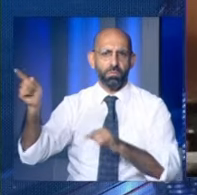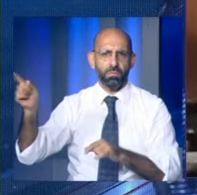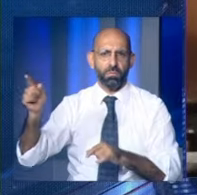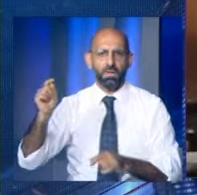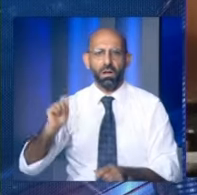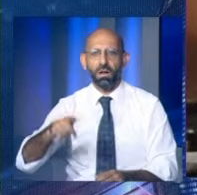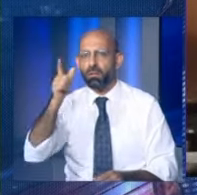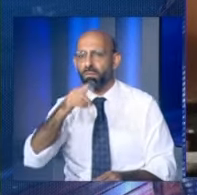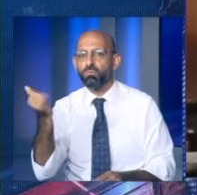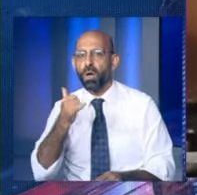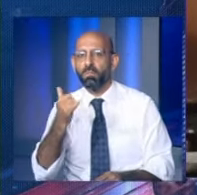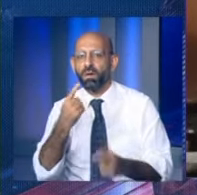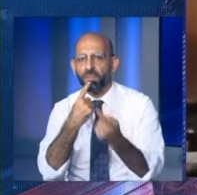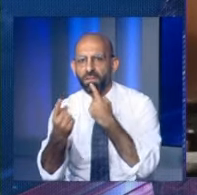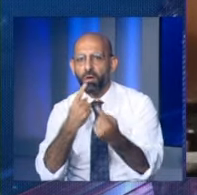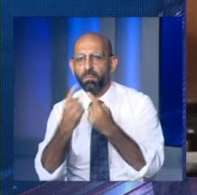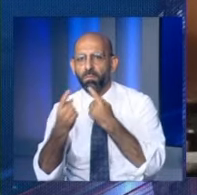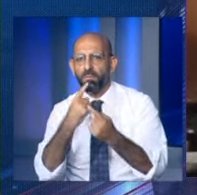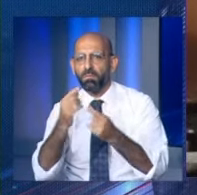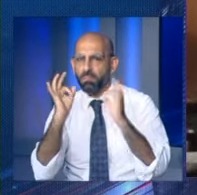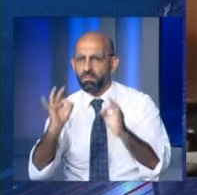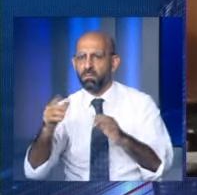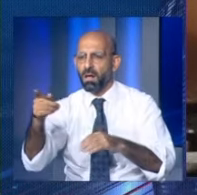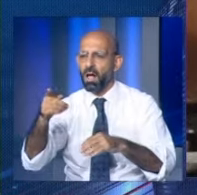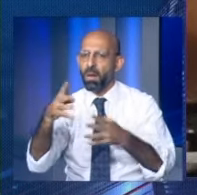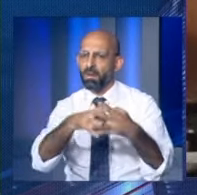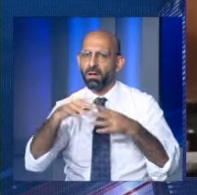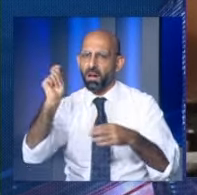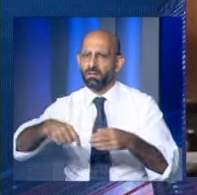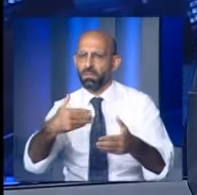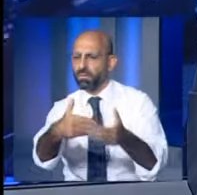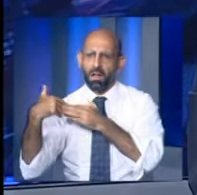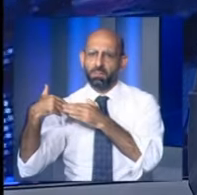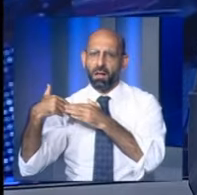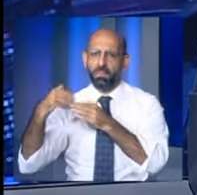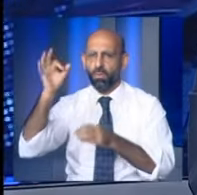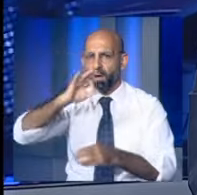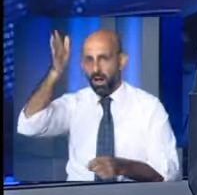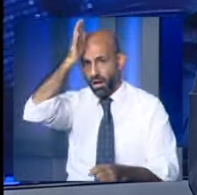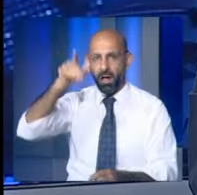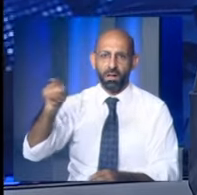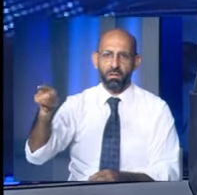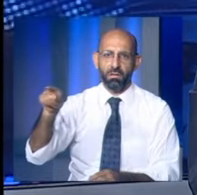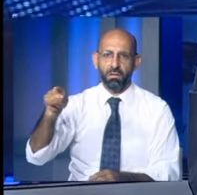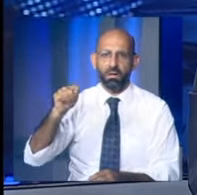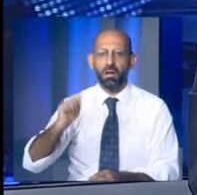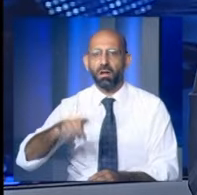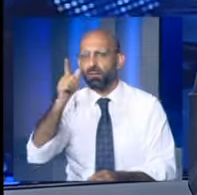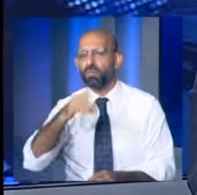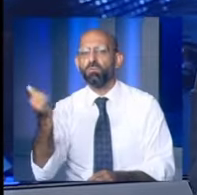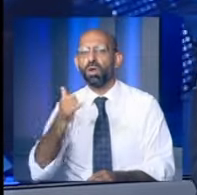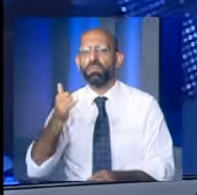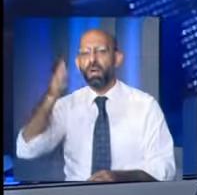والعراق، بالتزامن في حينه مع بدء محادثات عراقية أمريكية رسمية من أجل انسحاب قوات التحالف الدولي من